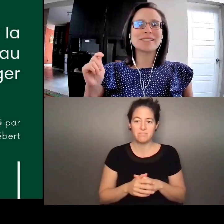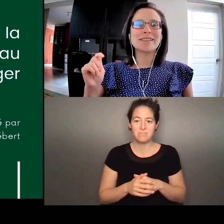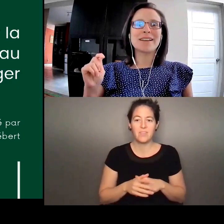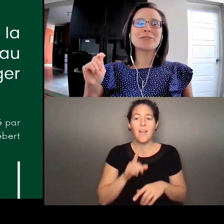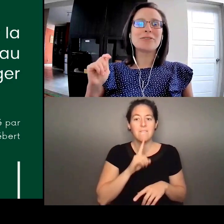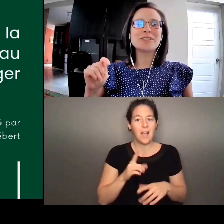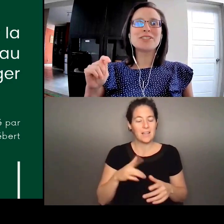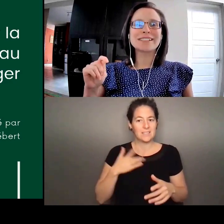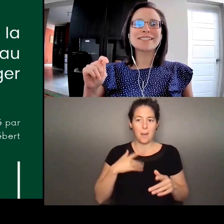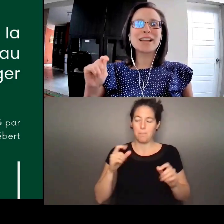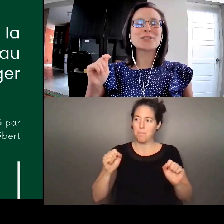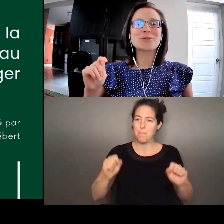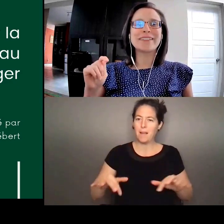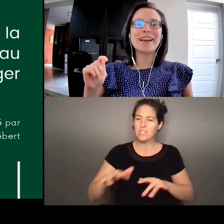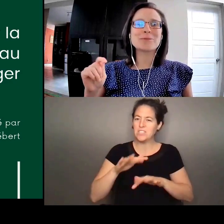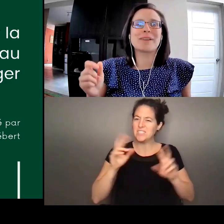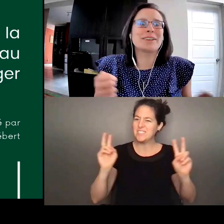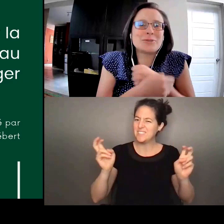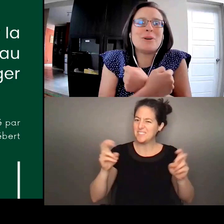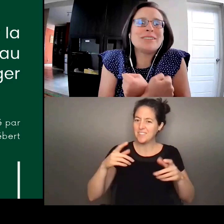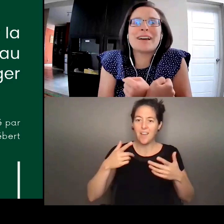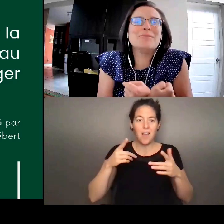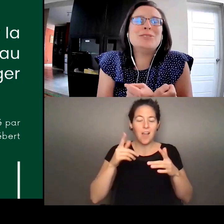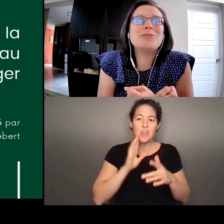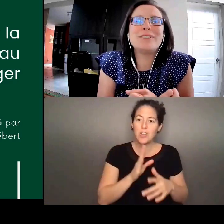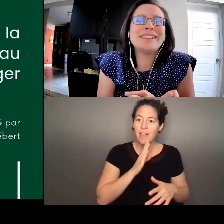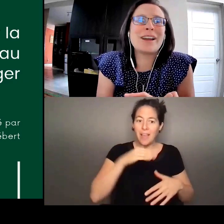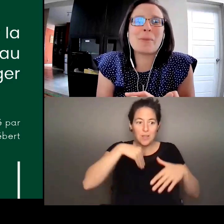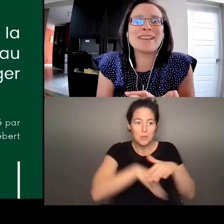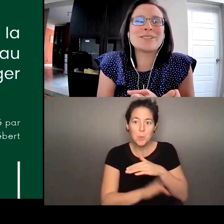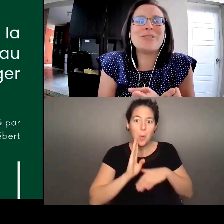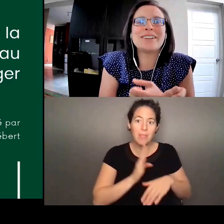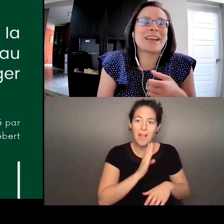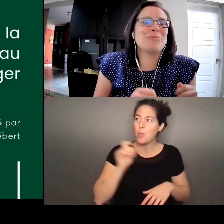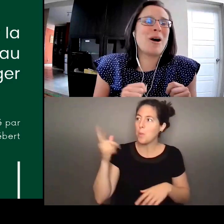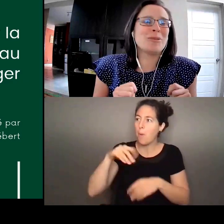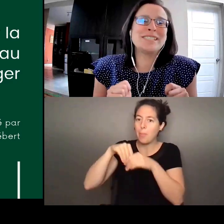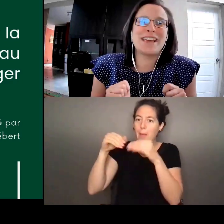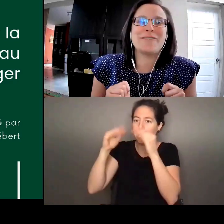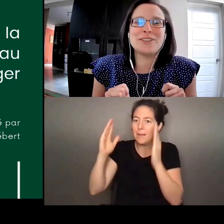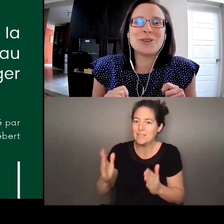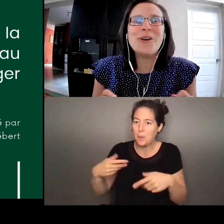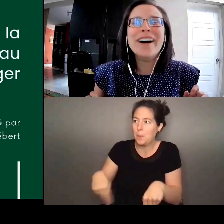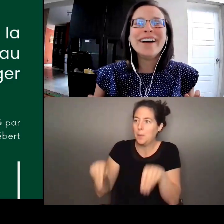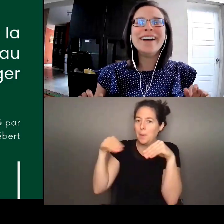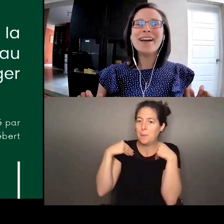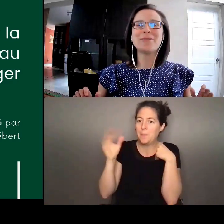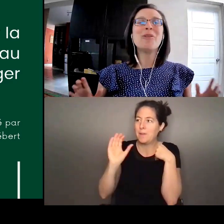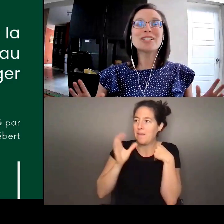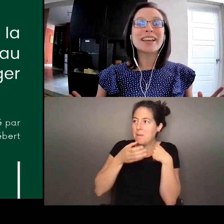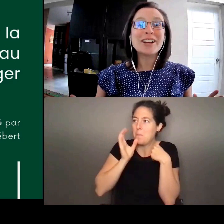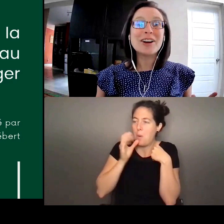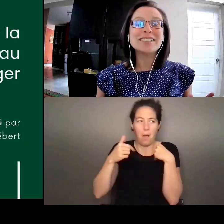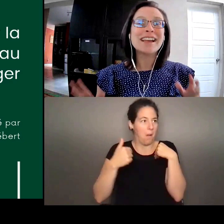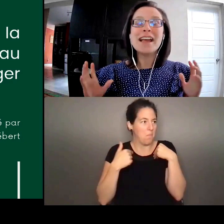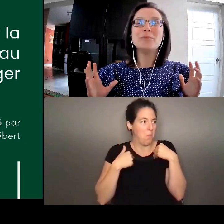qu'on ressent quand on fait du jardinage sous la neige pendant que tout le monde est emmitouflé dans leur maison en train de boire un petit café chaud. Moi,